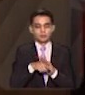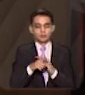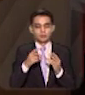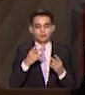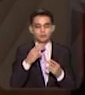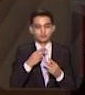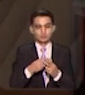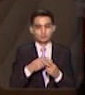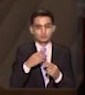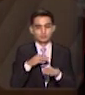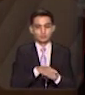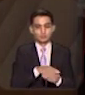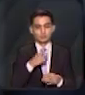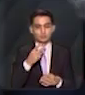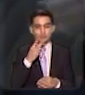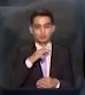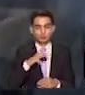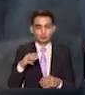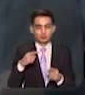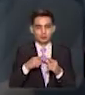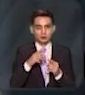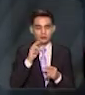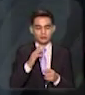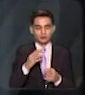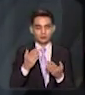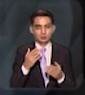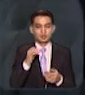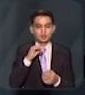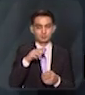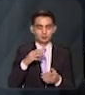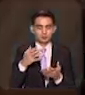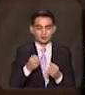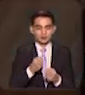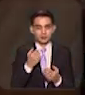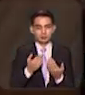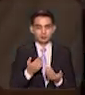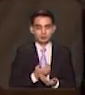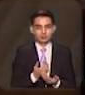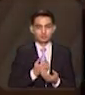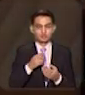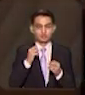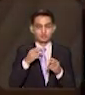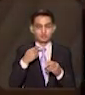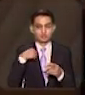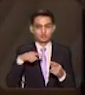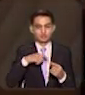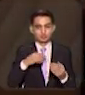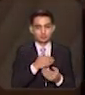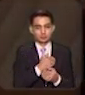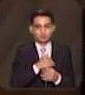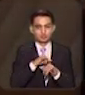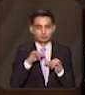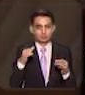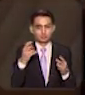эти по 2 миллиона сестры моей будут потрачены на квартиру ребенку. Либо в ипотеку возьмем, чтобы было жилье. Мы хотели, конечно, большего за смерть, за убийство.